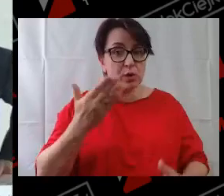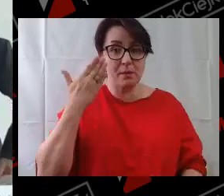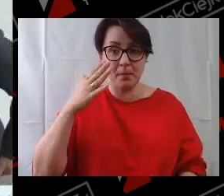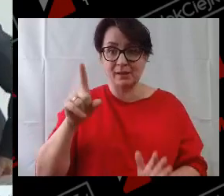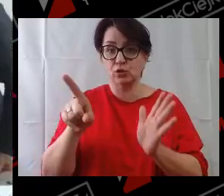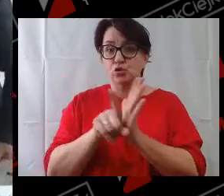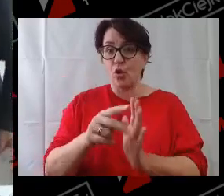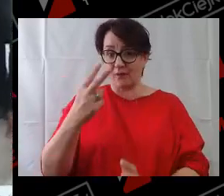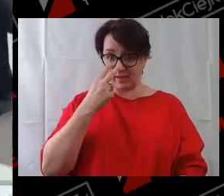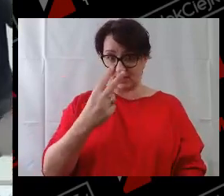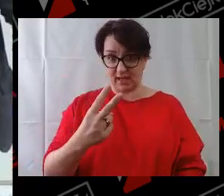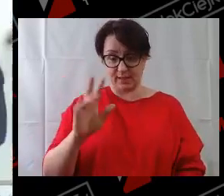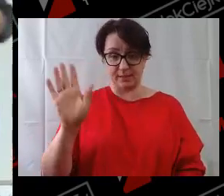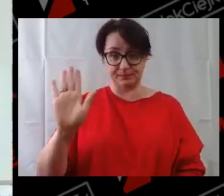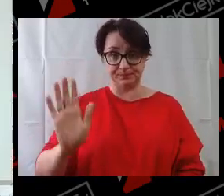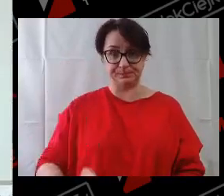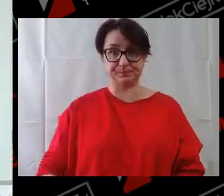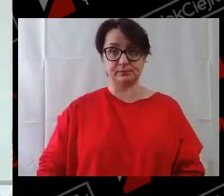pa